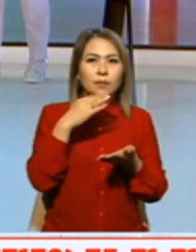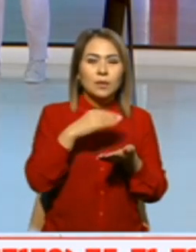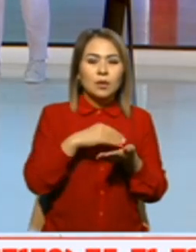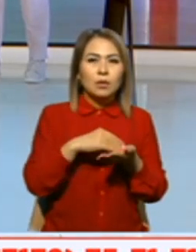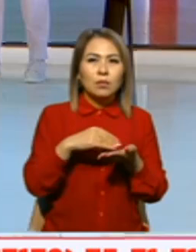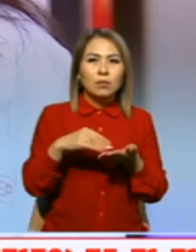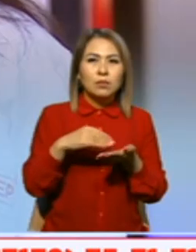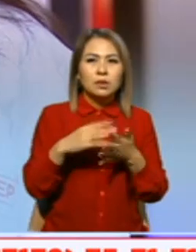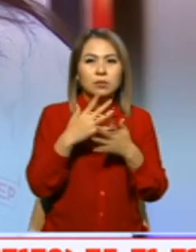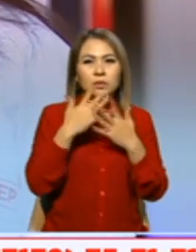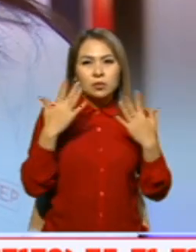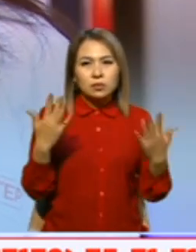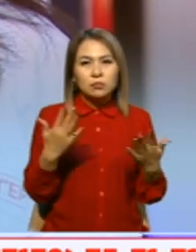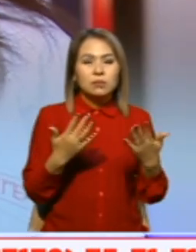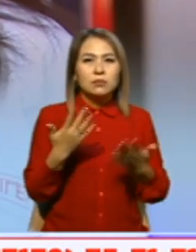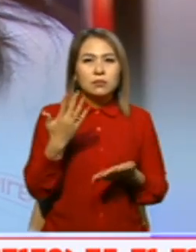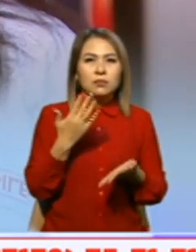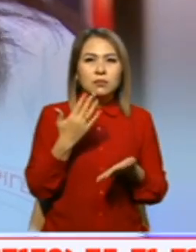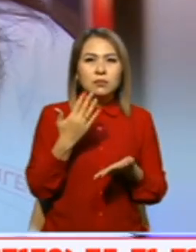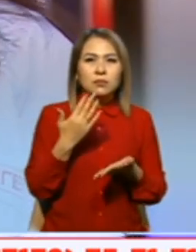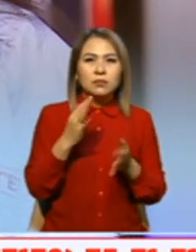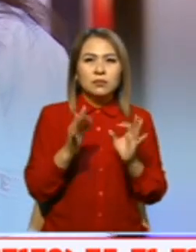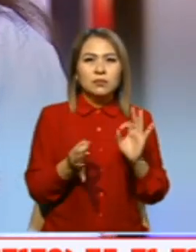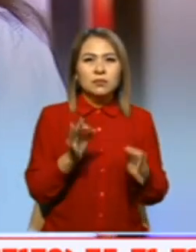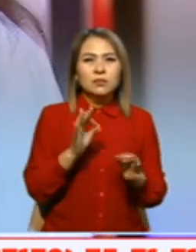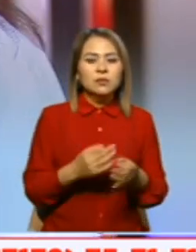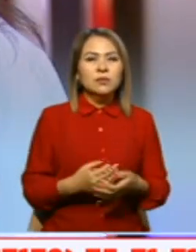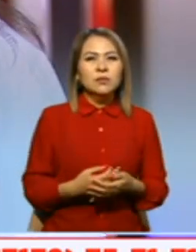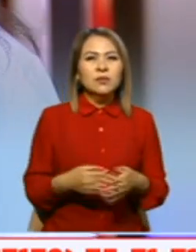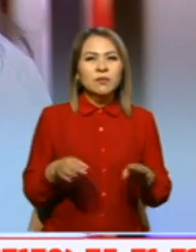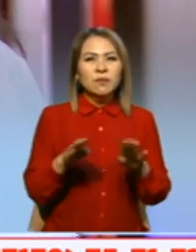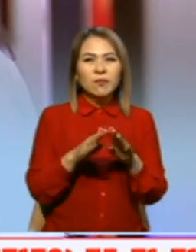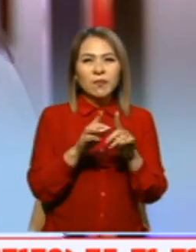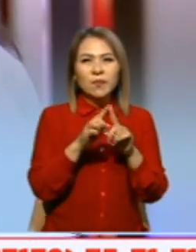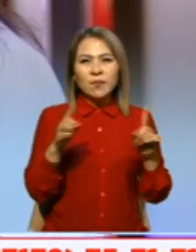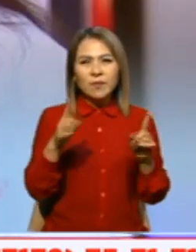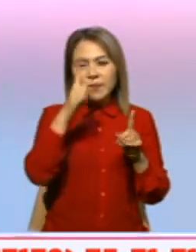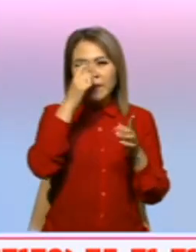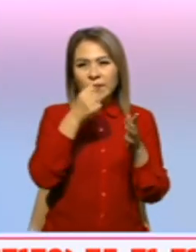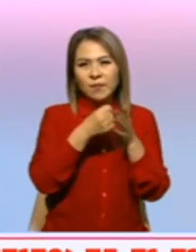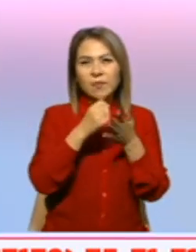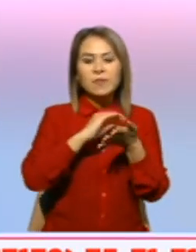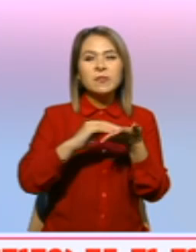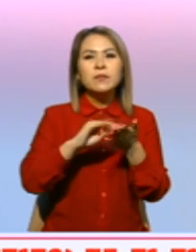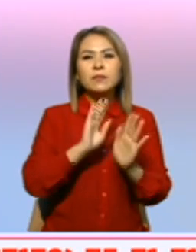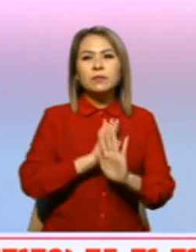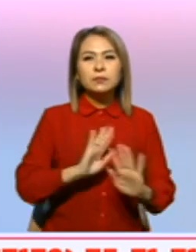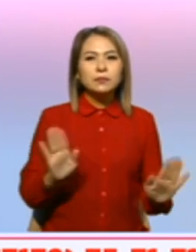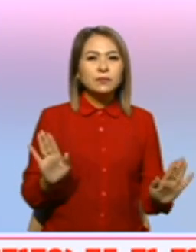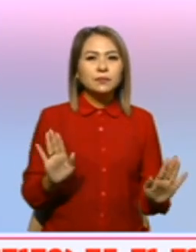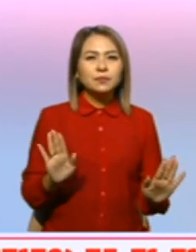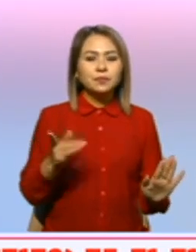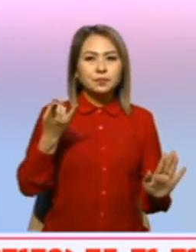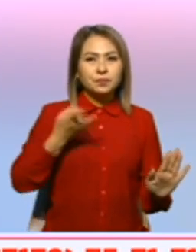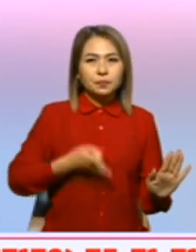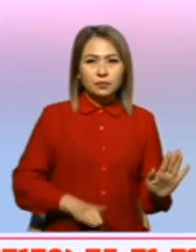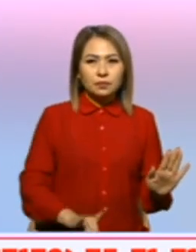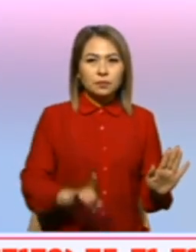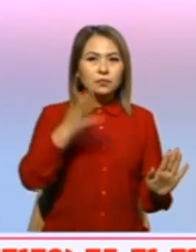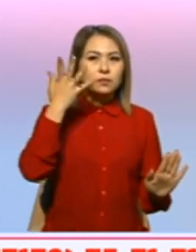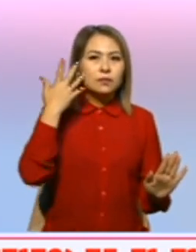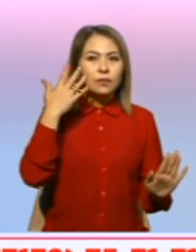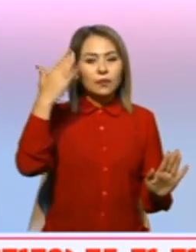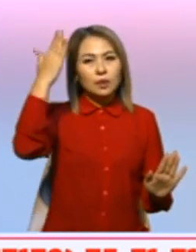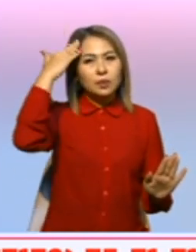болмаса несінен жоғары, мына пространство үлкен, давлениесі бар деп береді. Жоқ. Бала туған кезде